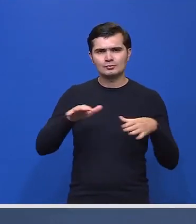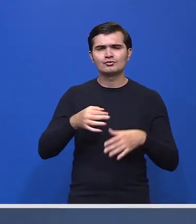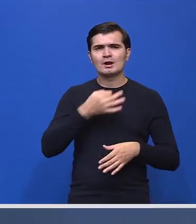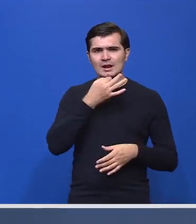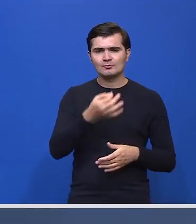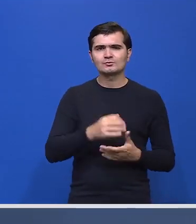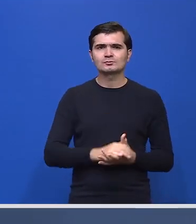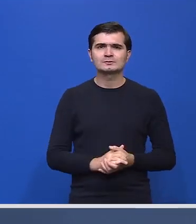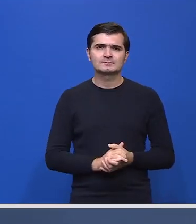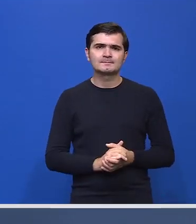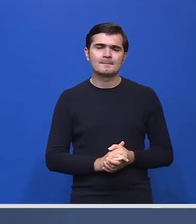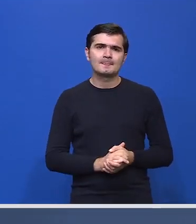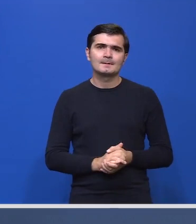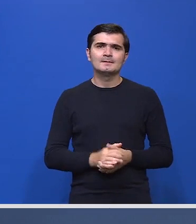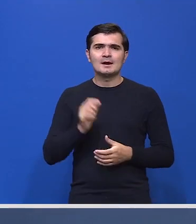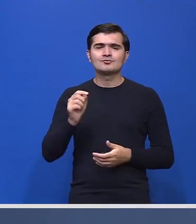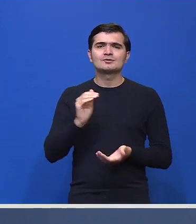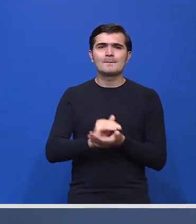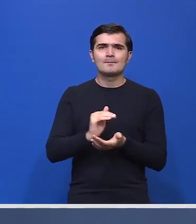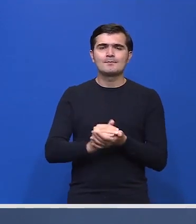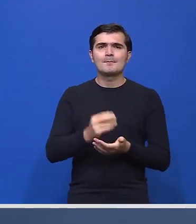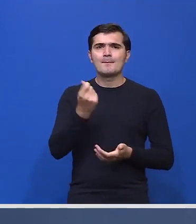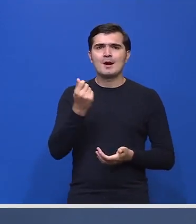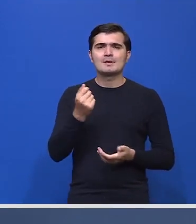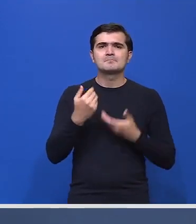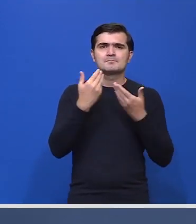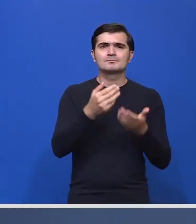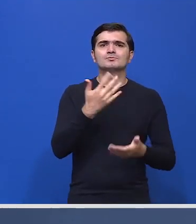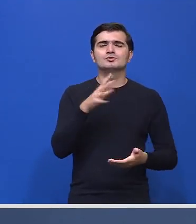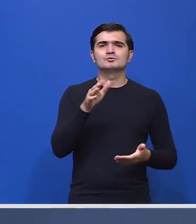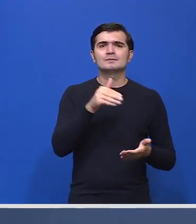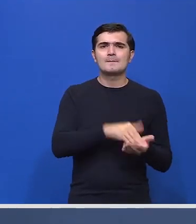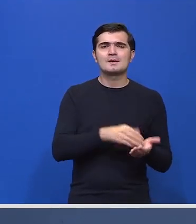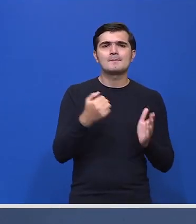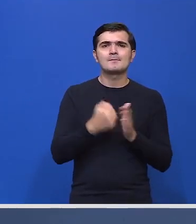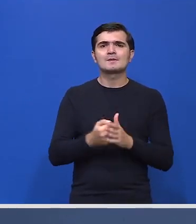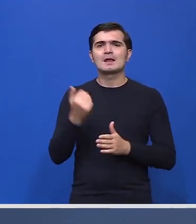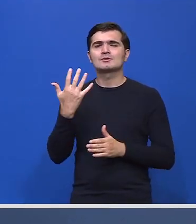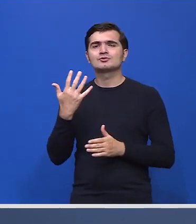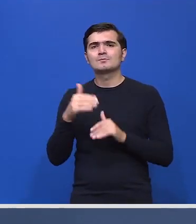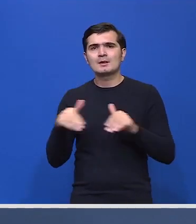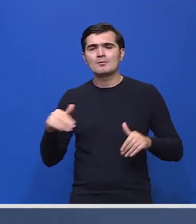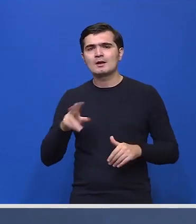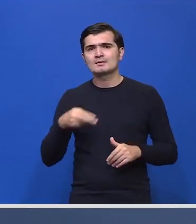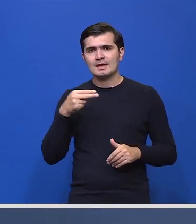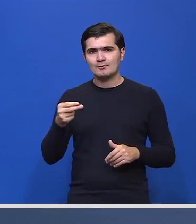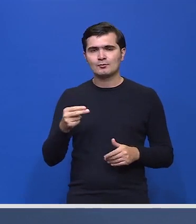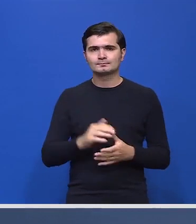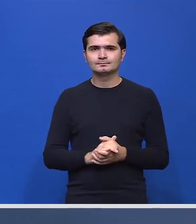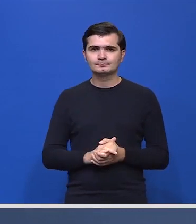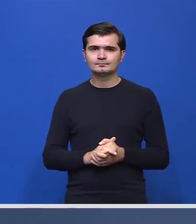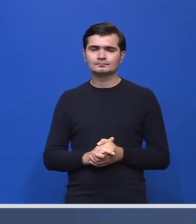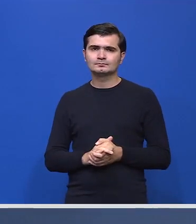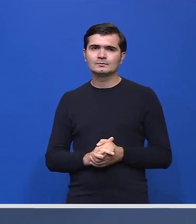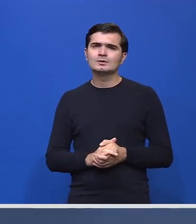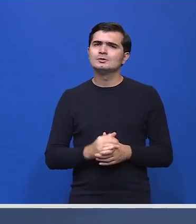menționat. Granturile sunt între 500 de mii de euro și 5 milioane de euro și de asemenea